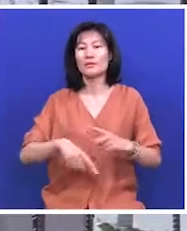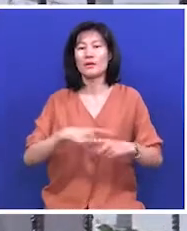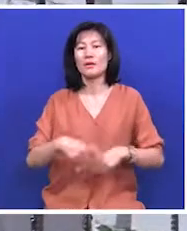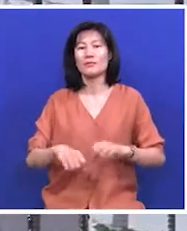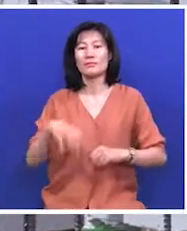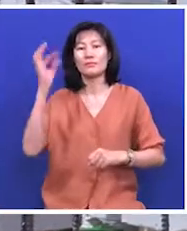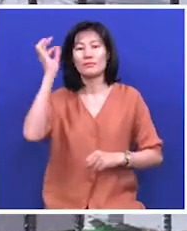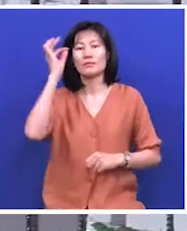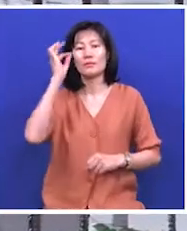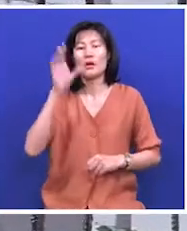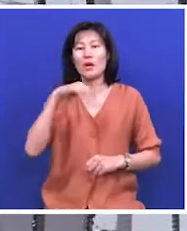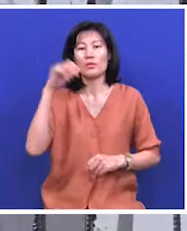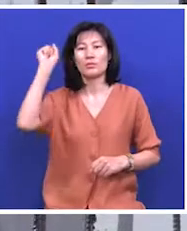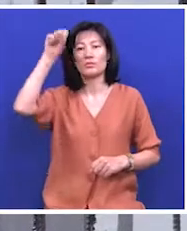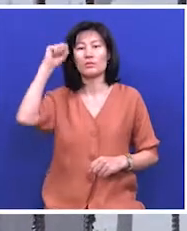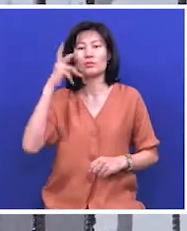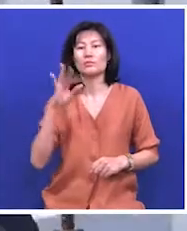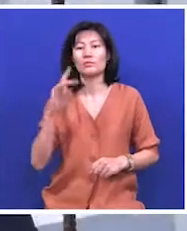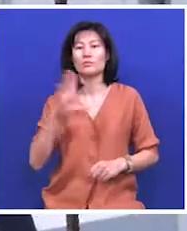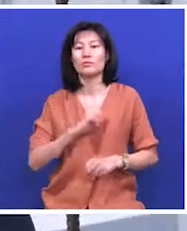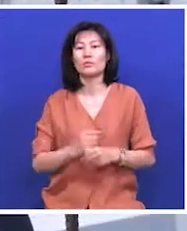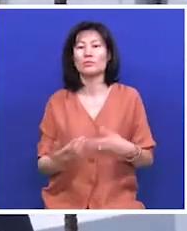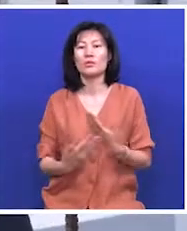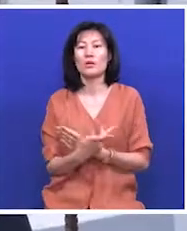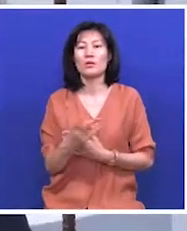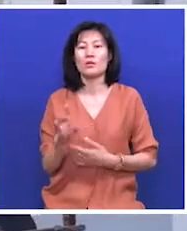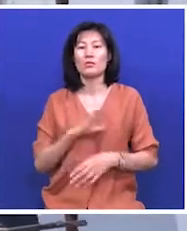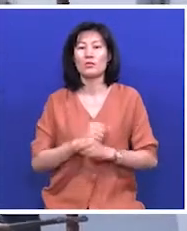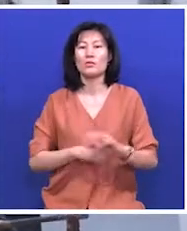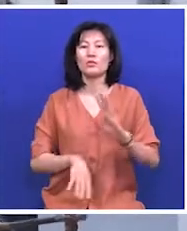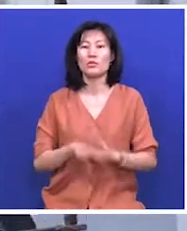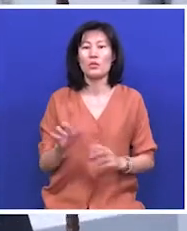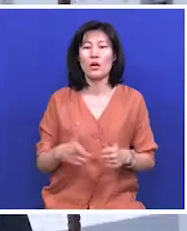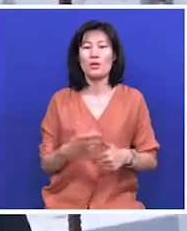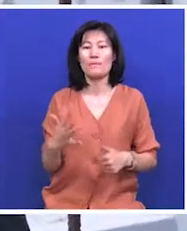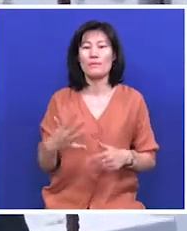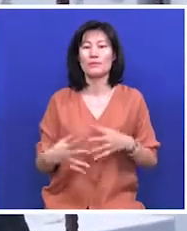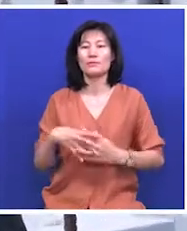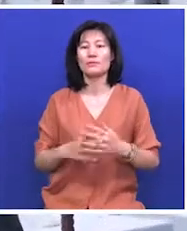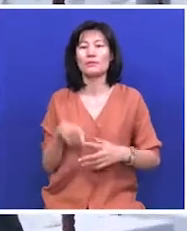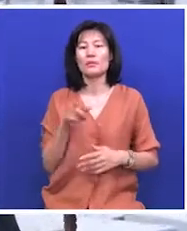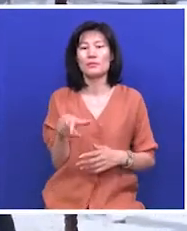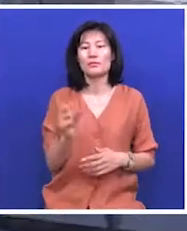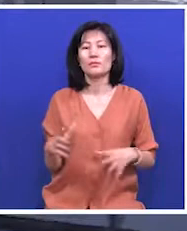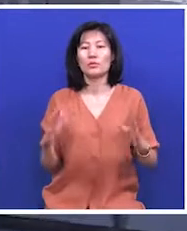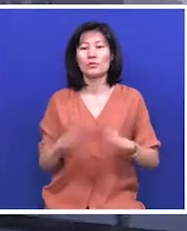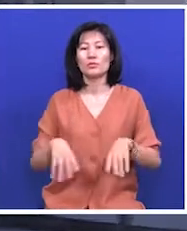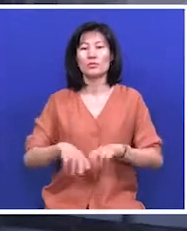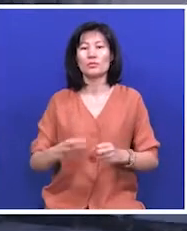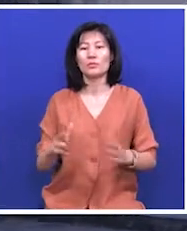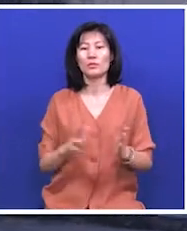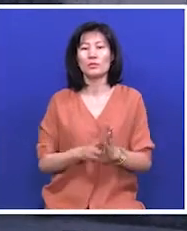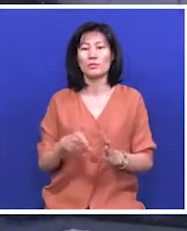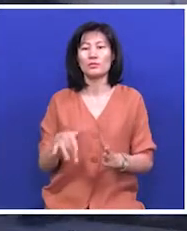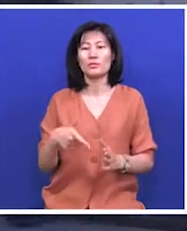ауданға айналмақ. Естеріңізге сала кетейік, Өзбекстандағы су бөгетінің жарылуы салдарынан жоғарыда аталған 5 ауылда 1000-ға жуық үй